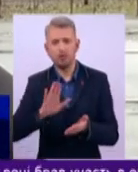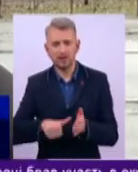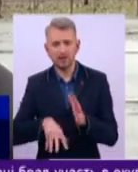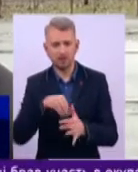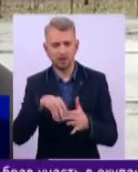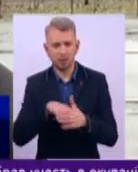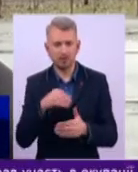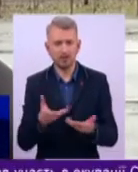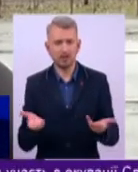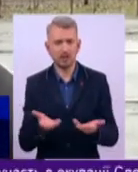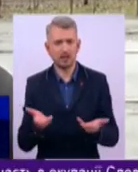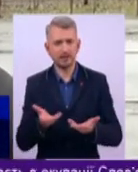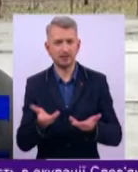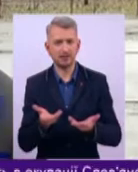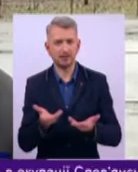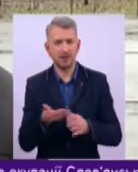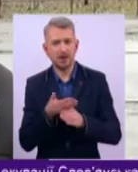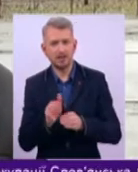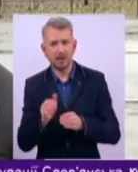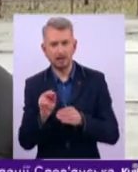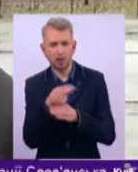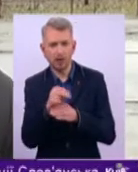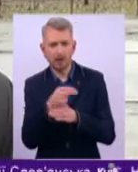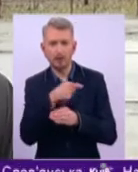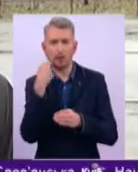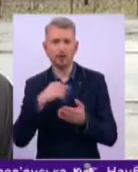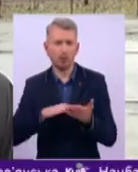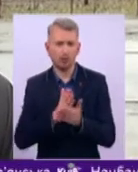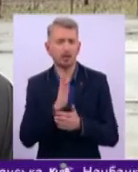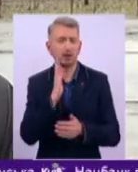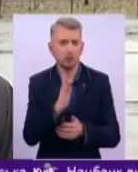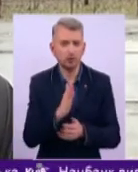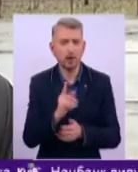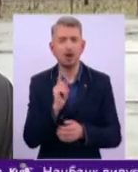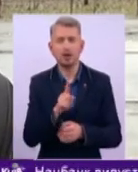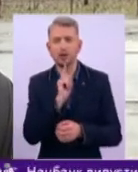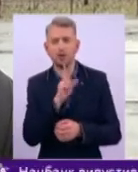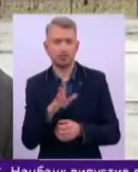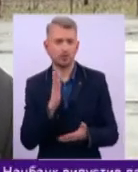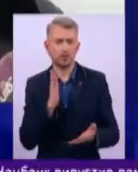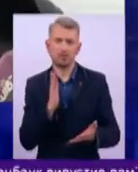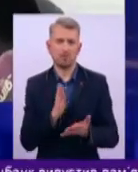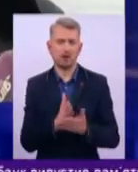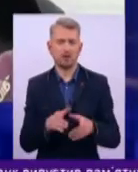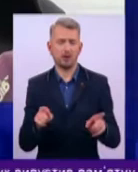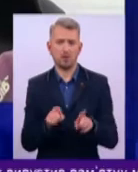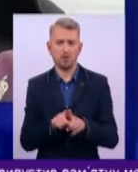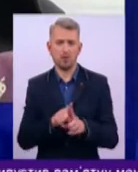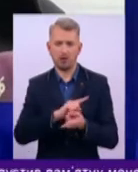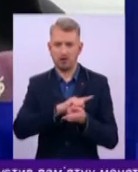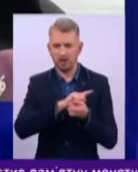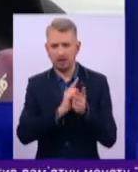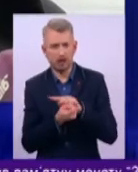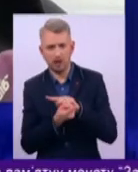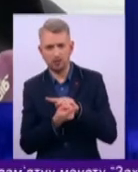виборів якісь елементи корекції російської політики будуть, однак вони не будуть мати такого кардинального і